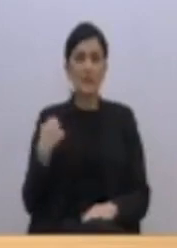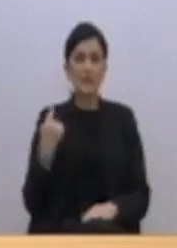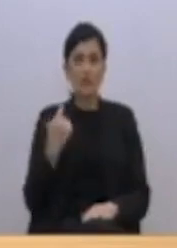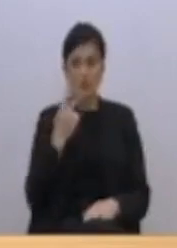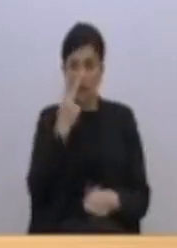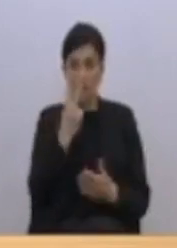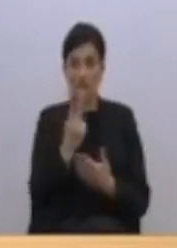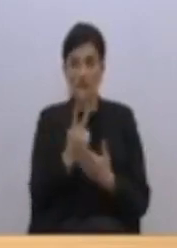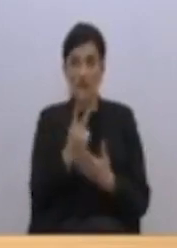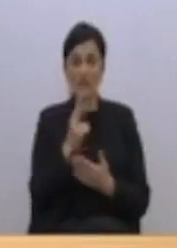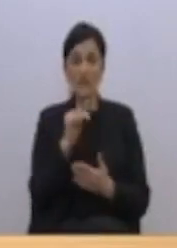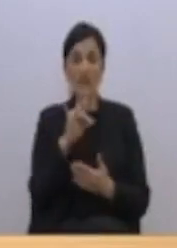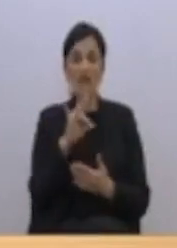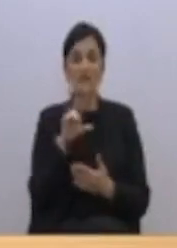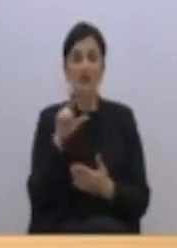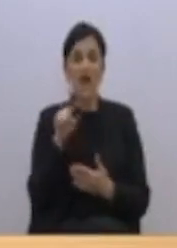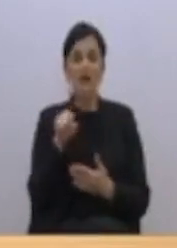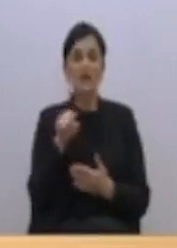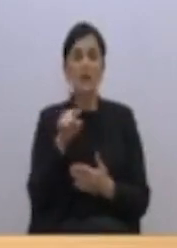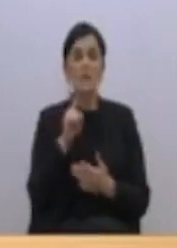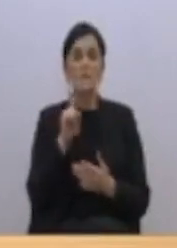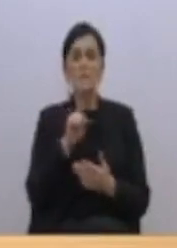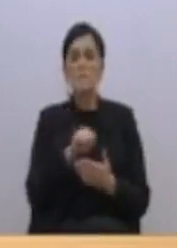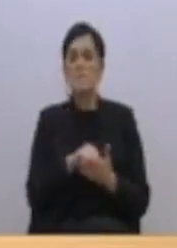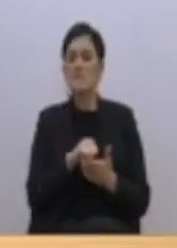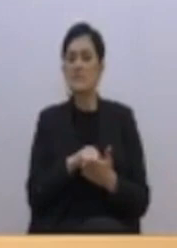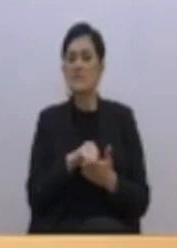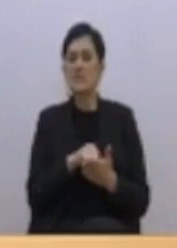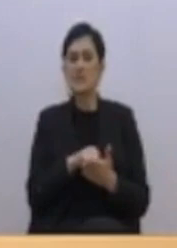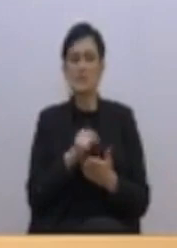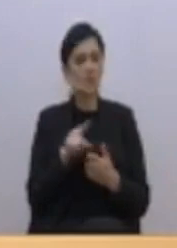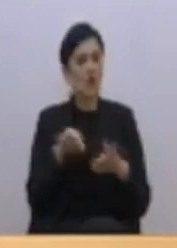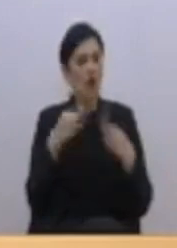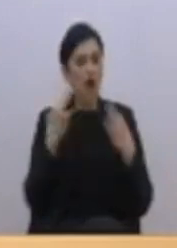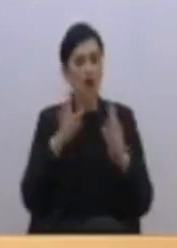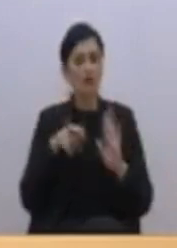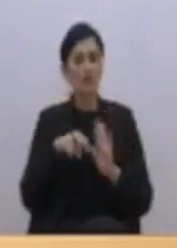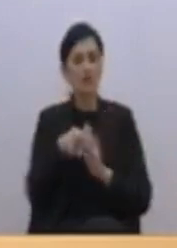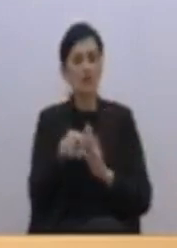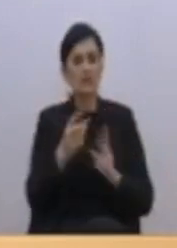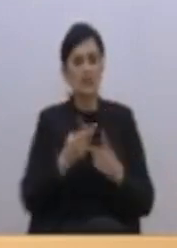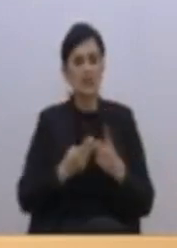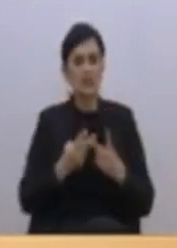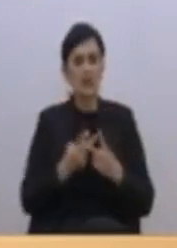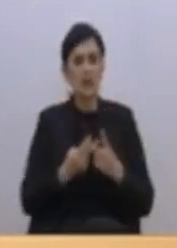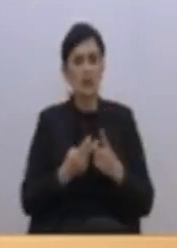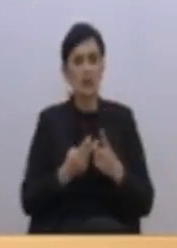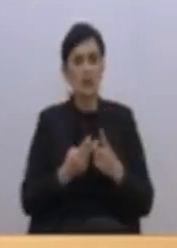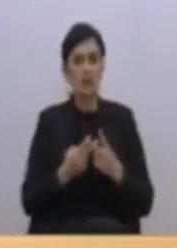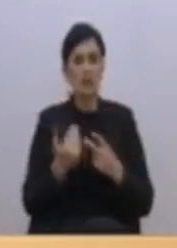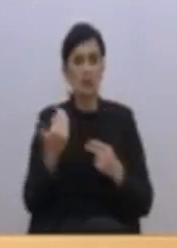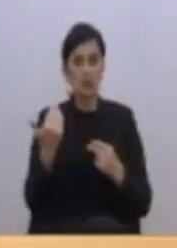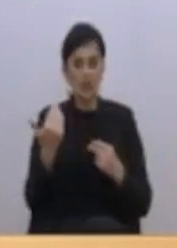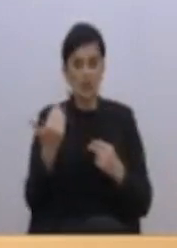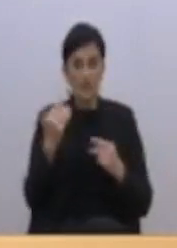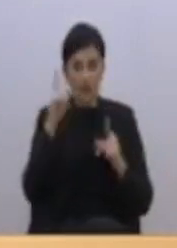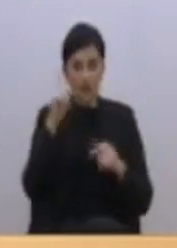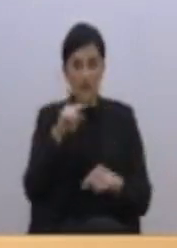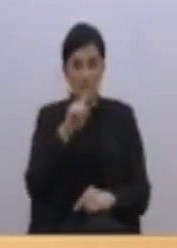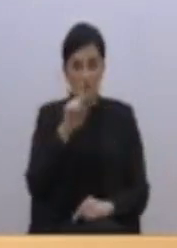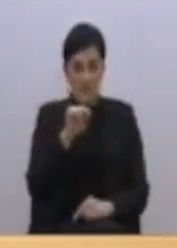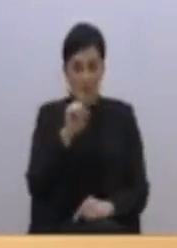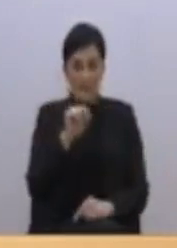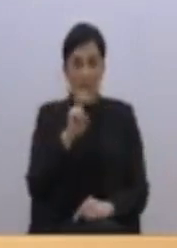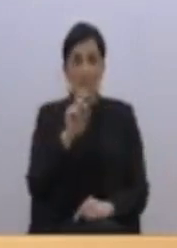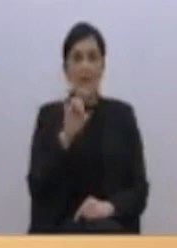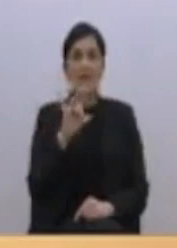ქვენახა ლაზარე და რა არის მიზეზი იმისი, რომ არ შეგვიშვით მასთან ციხეში. თქვენ თუ იცნობთ ზაზა ბირიაშვილს,